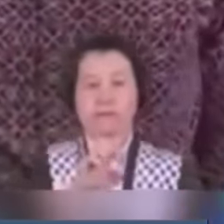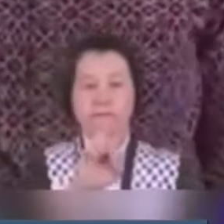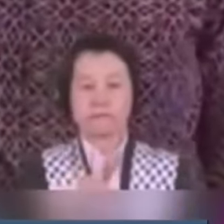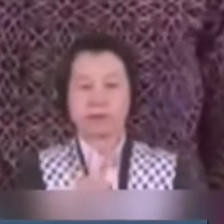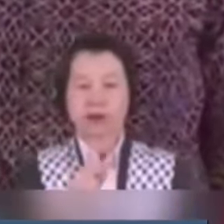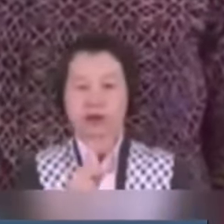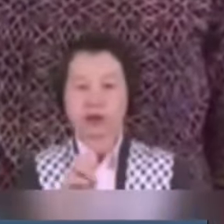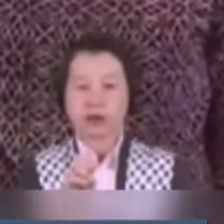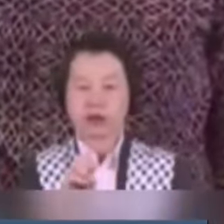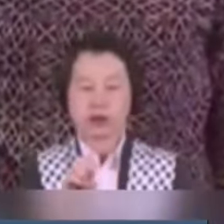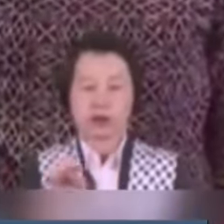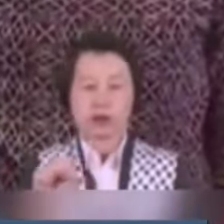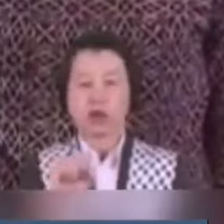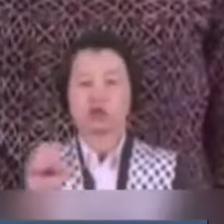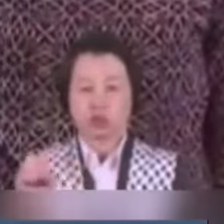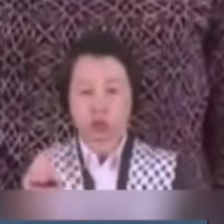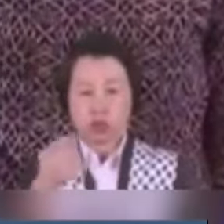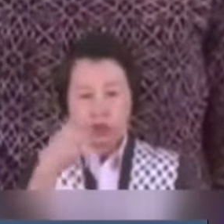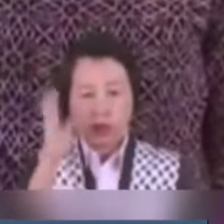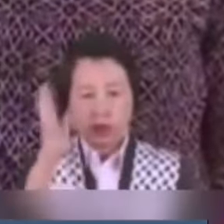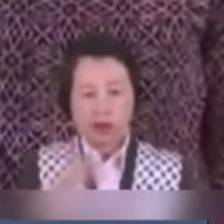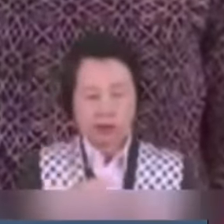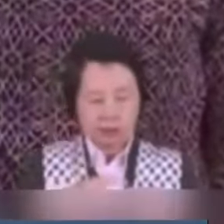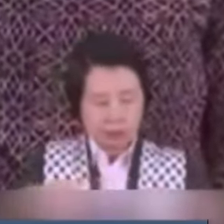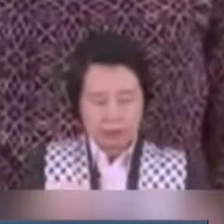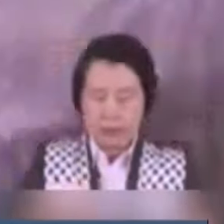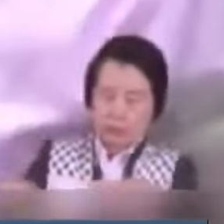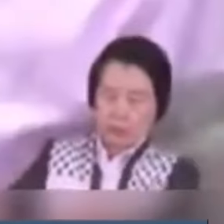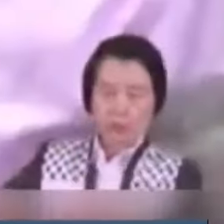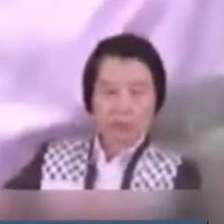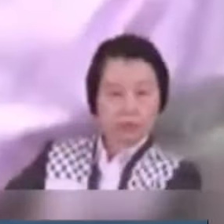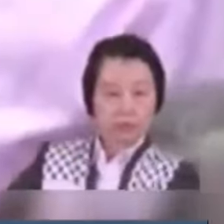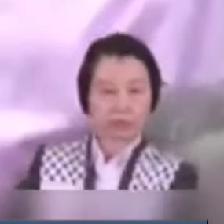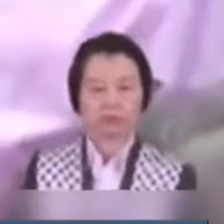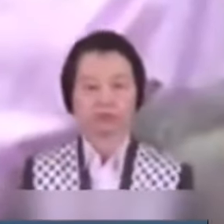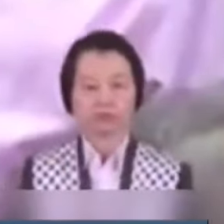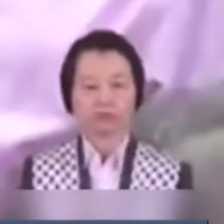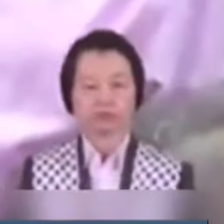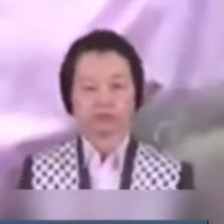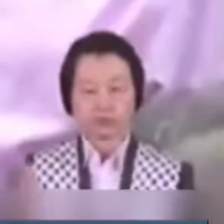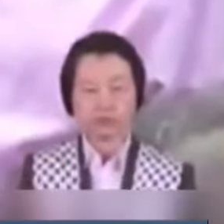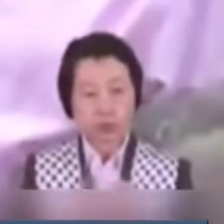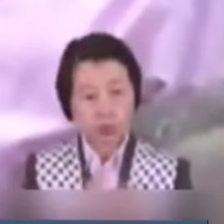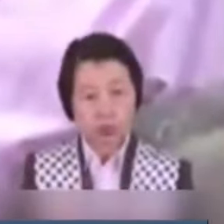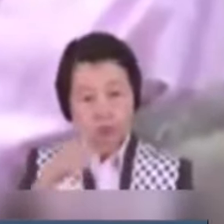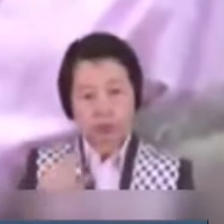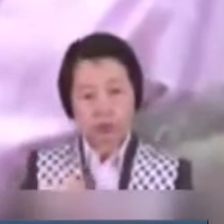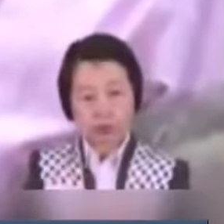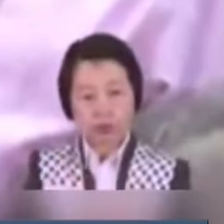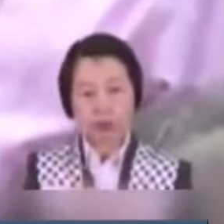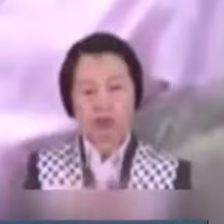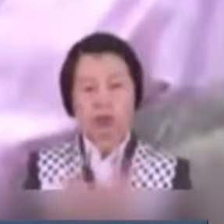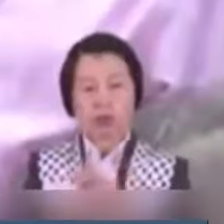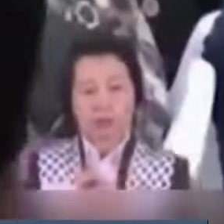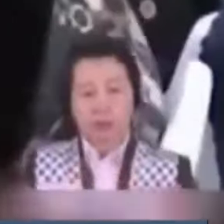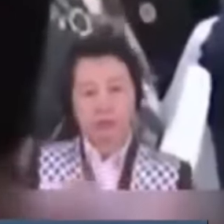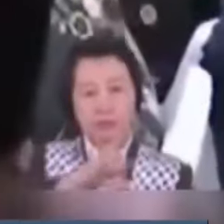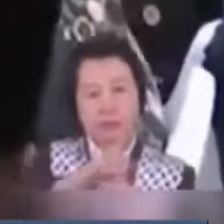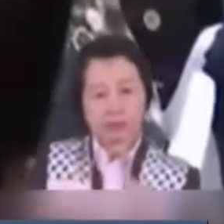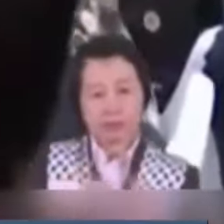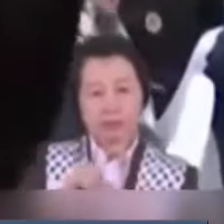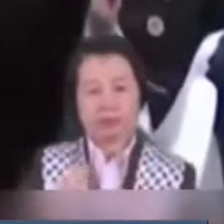sudah ber pasal berjal ke inisiatif kel minta agensi perengkap pengangkut darat apat nyerah ke